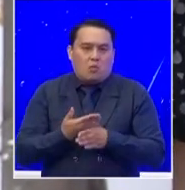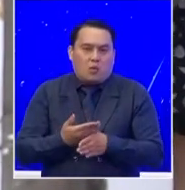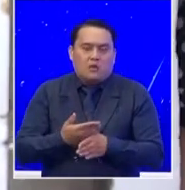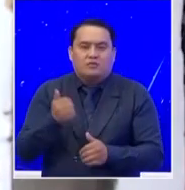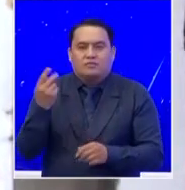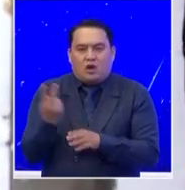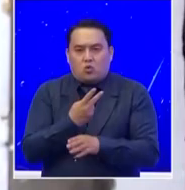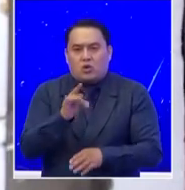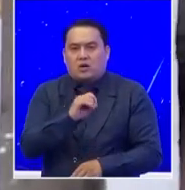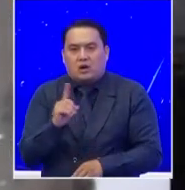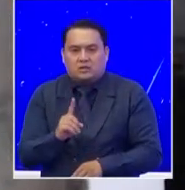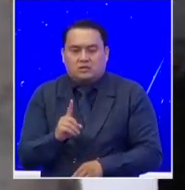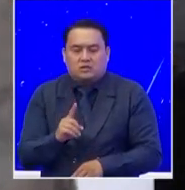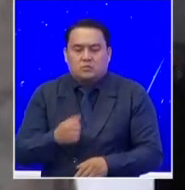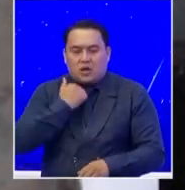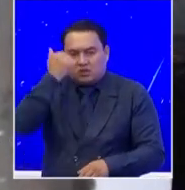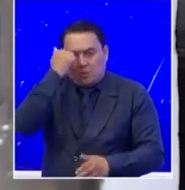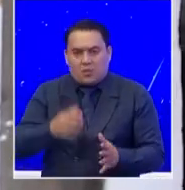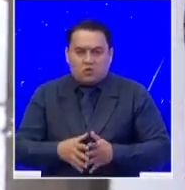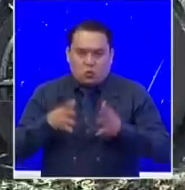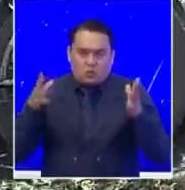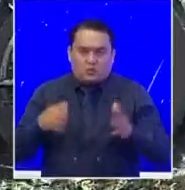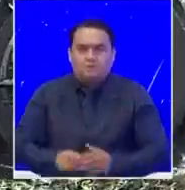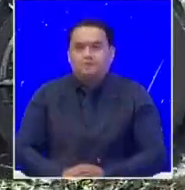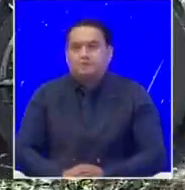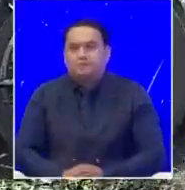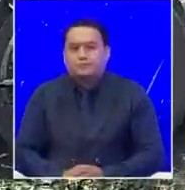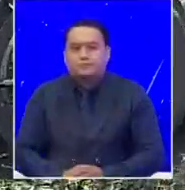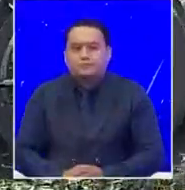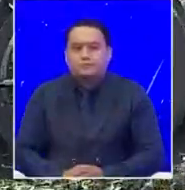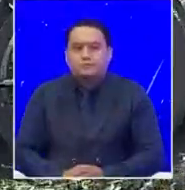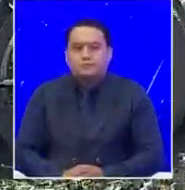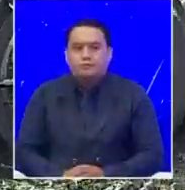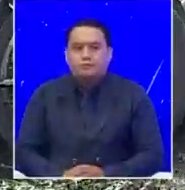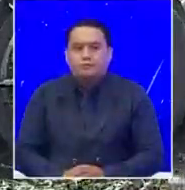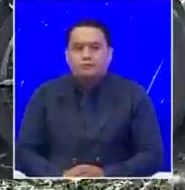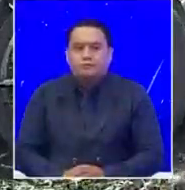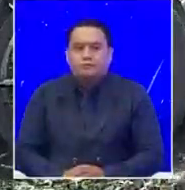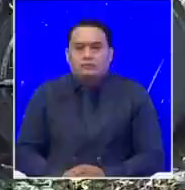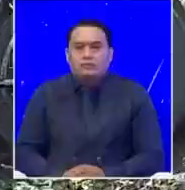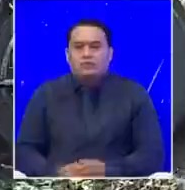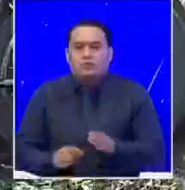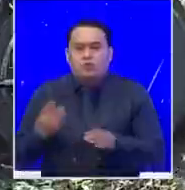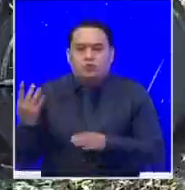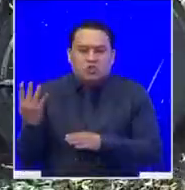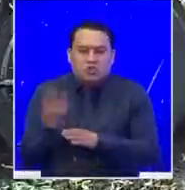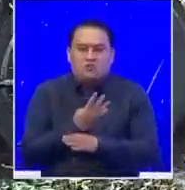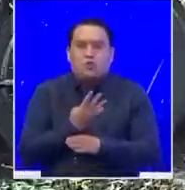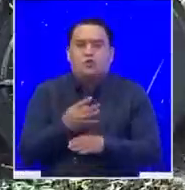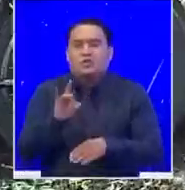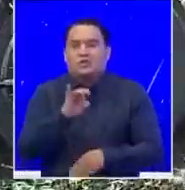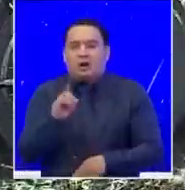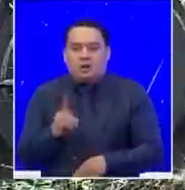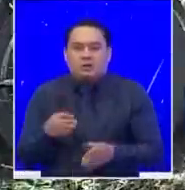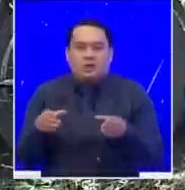уже во 2-й раз. Спасибо им за это большое. Уже 4-й транш. С начала года мы при поддержке